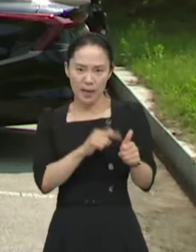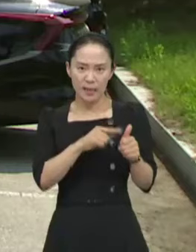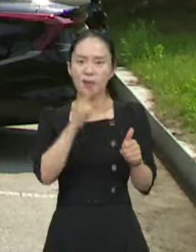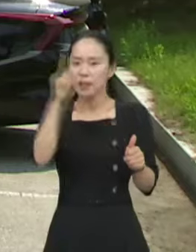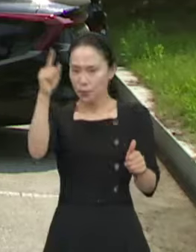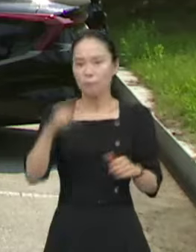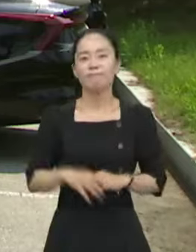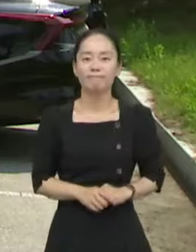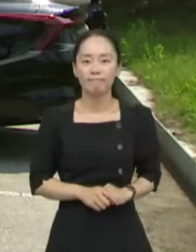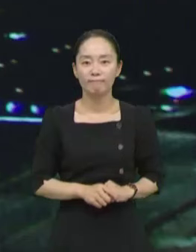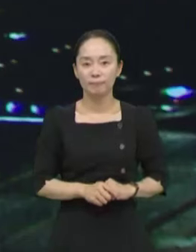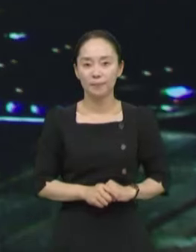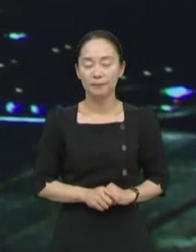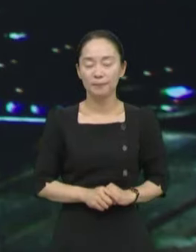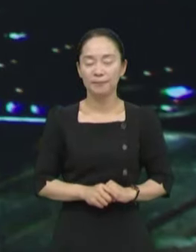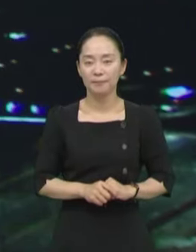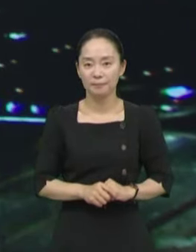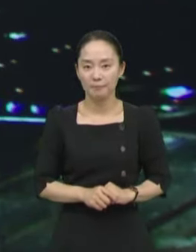기소했습니다.